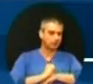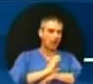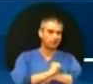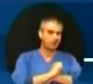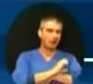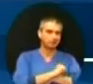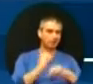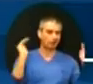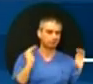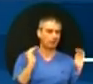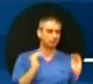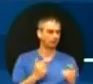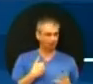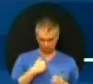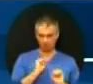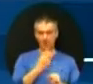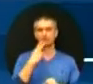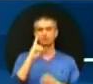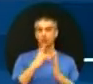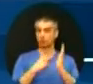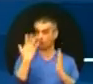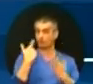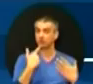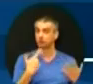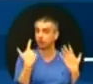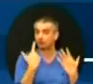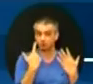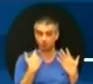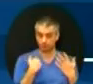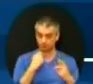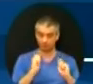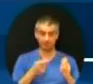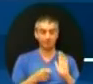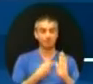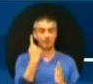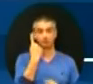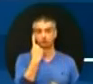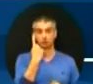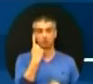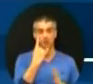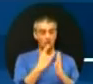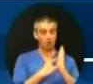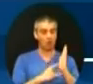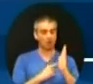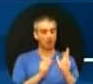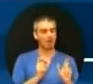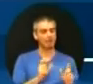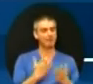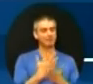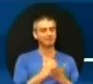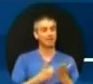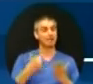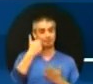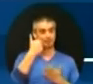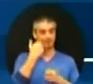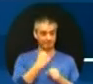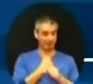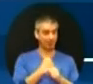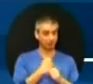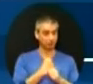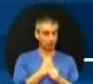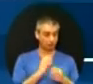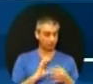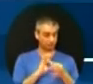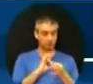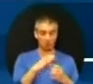יודע מה? אני גם בעד הצהרות חוק. אתה יודע שלפני 7 שנים, כשהגשתי בפעם הראשונה את החוק להגבלת שכר בכירים וליצירת איזושהי